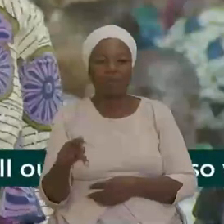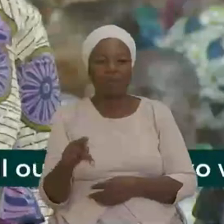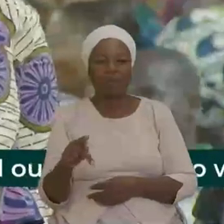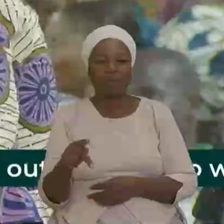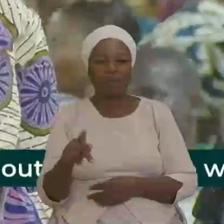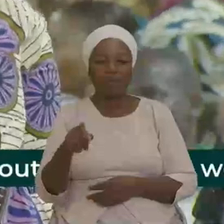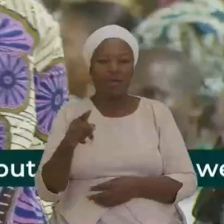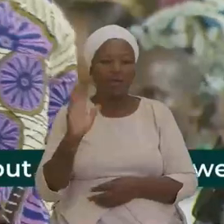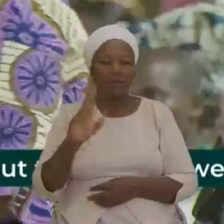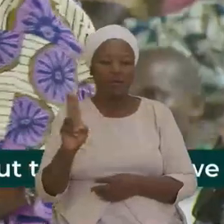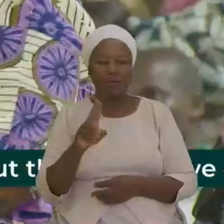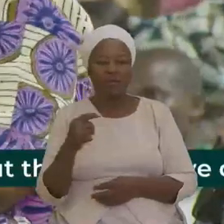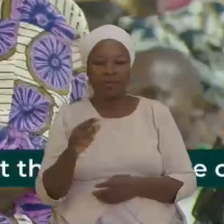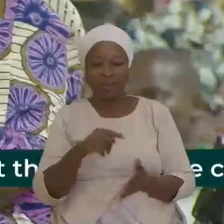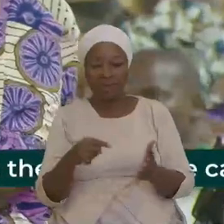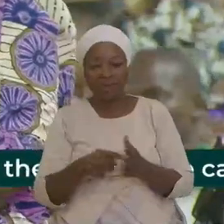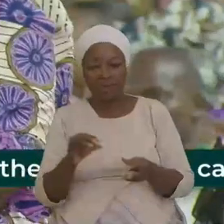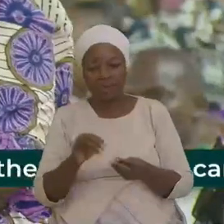Les numéros suivants.